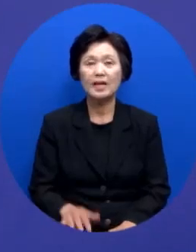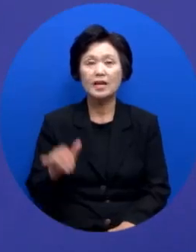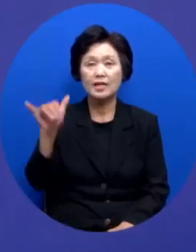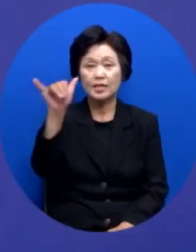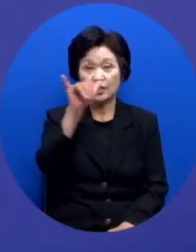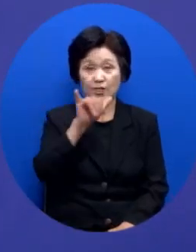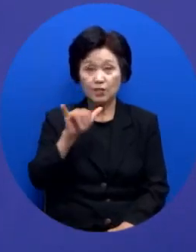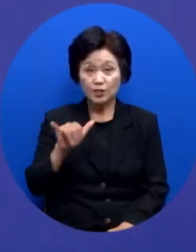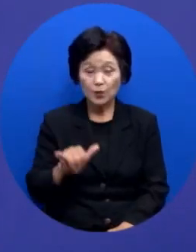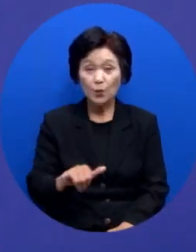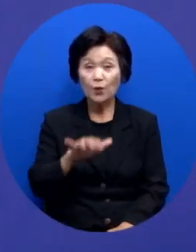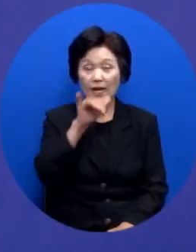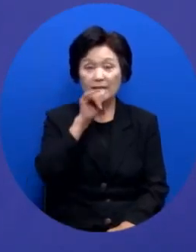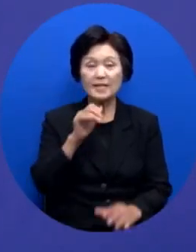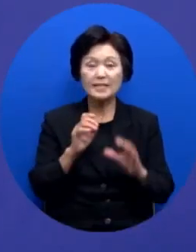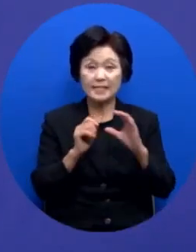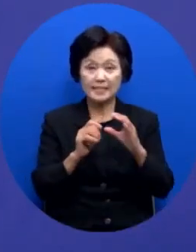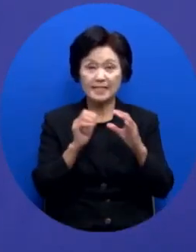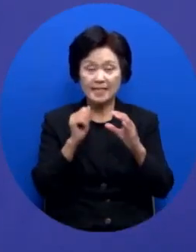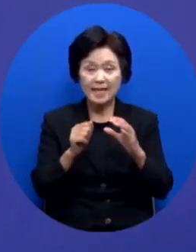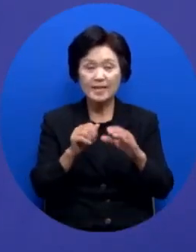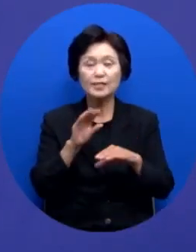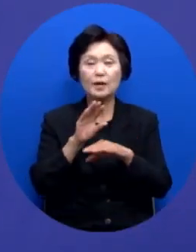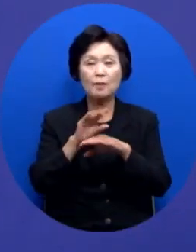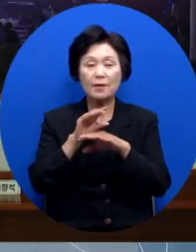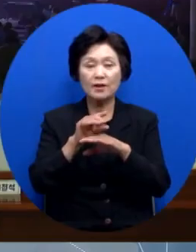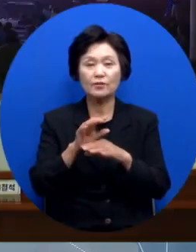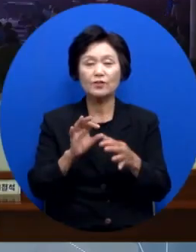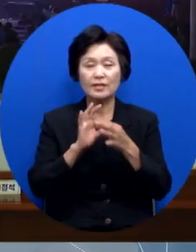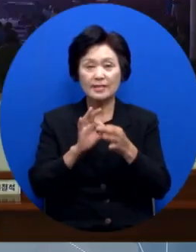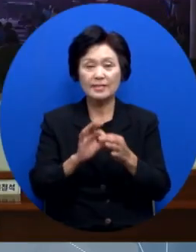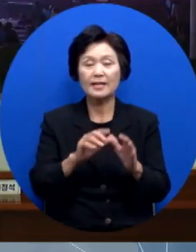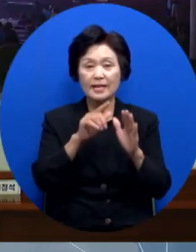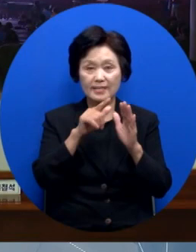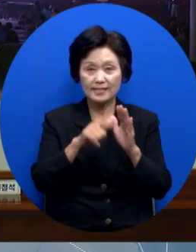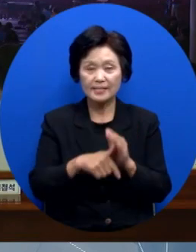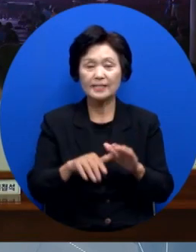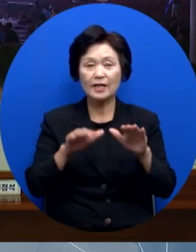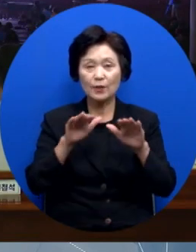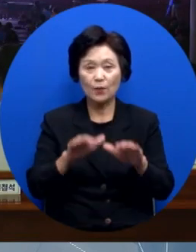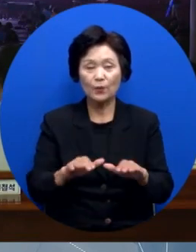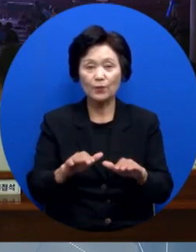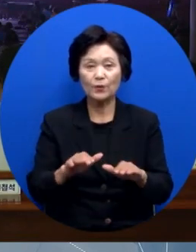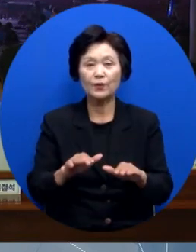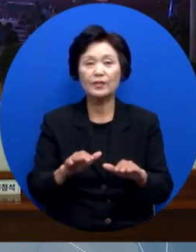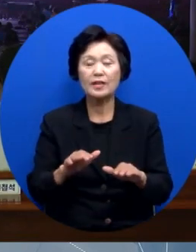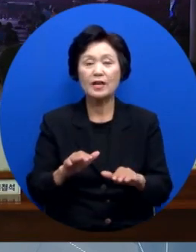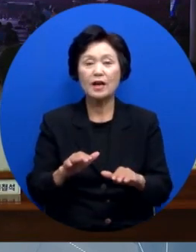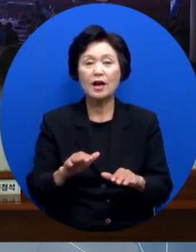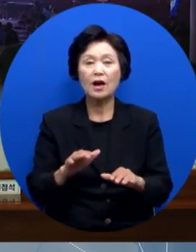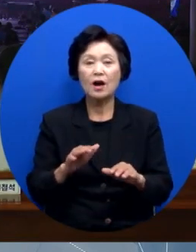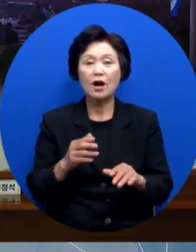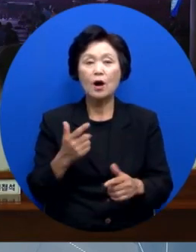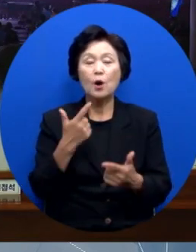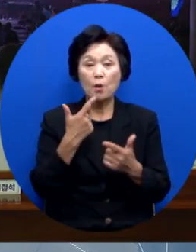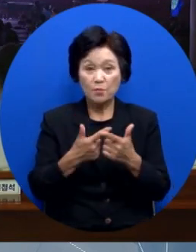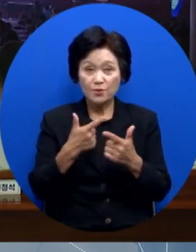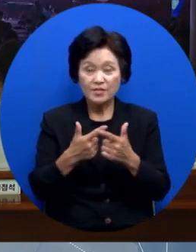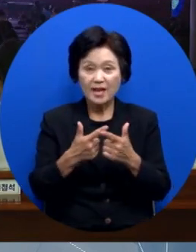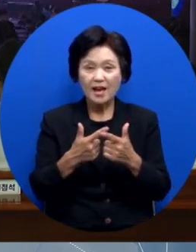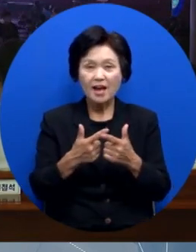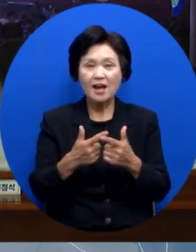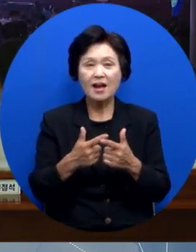전국에 있는 CTS 뉴스 스튜디오를 연결하는 시간입니다. 전국의 생생한 소식, 오늘은 2022 코스타 월드인 부산